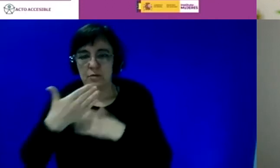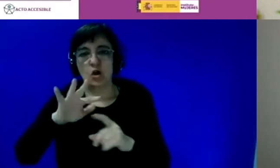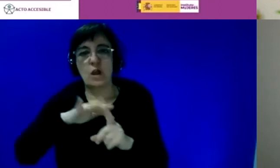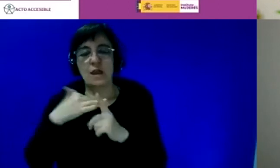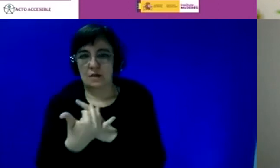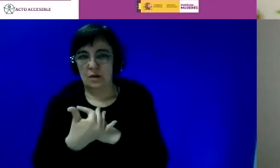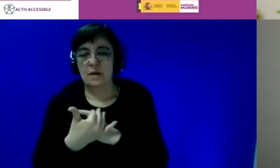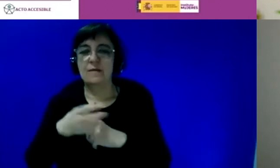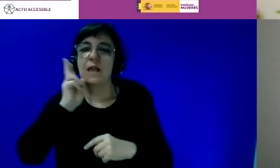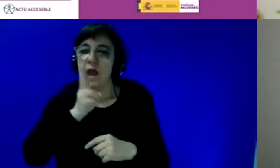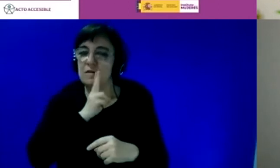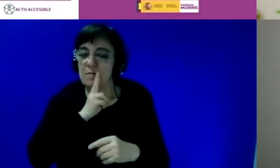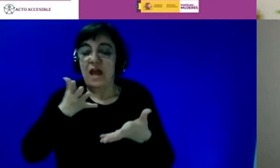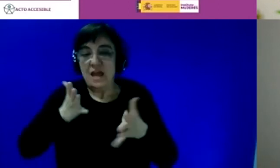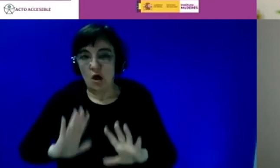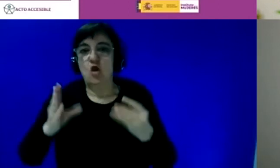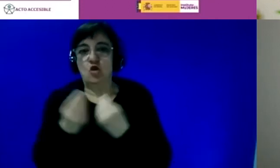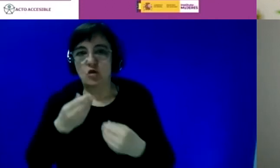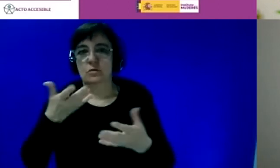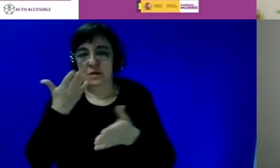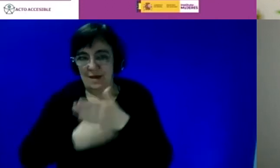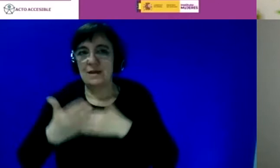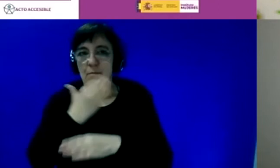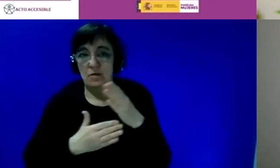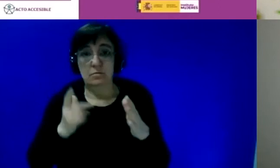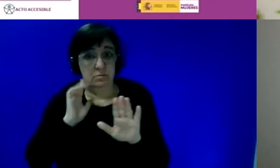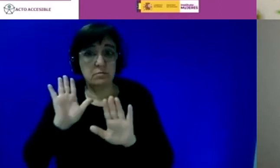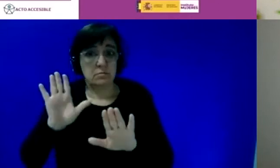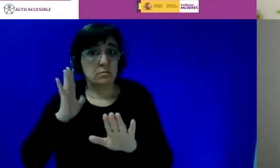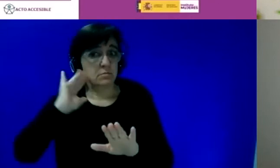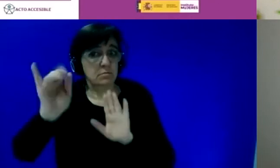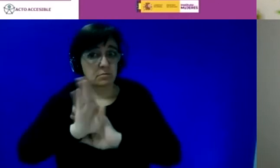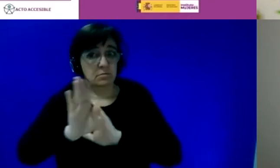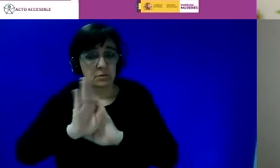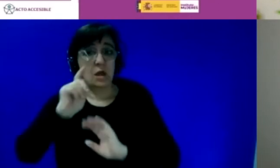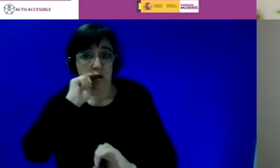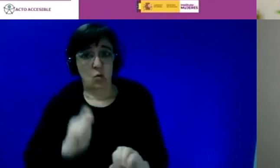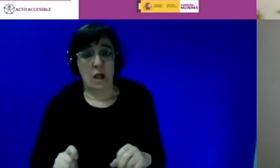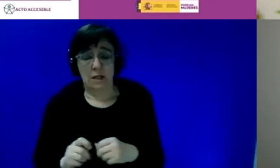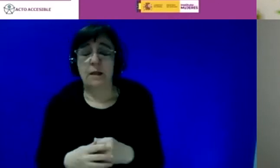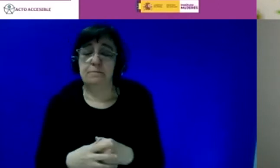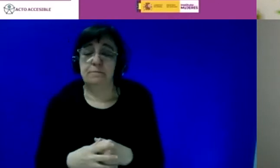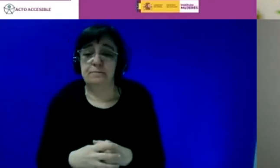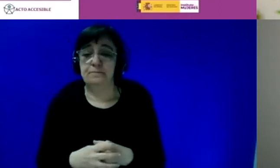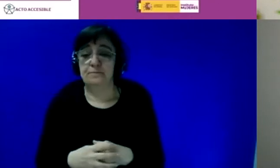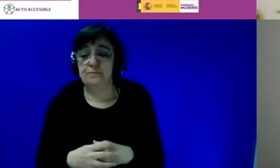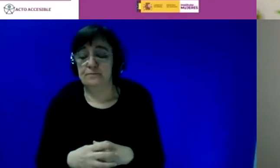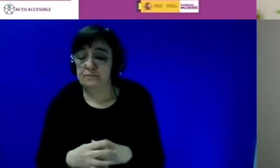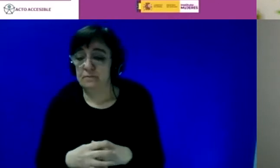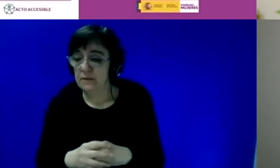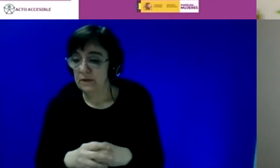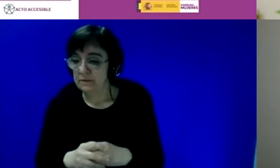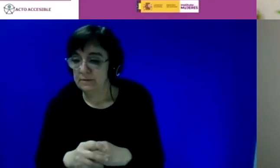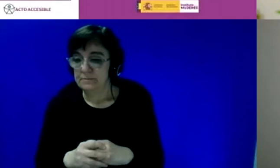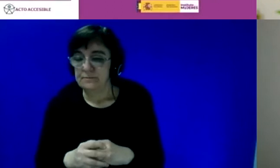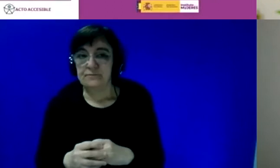with disabilities who have stayed in Ukraine. І ситуація з тими, які в найгіршій знаходяться, це ті місця,